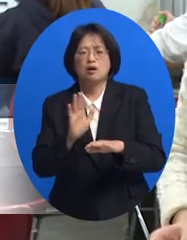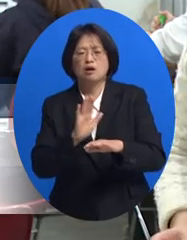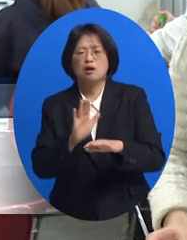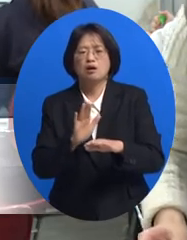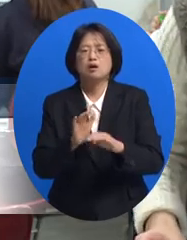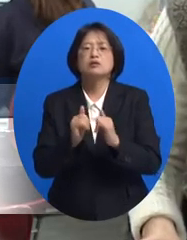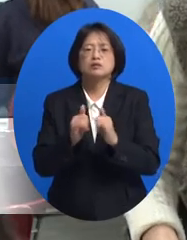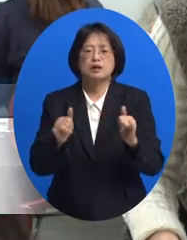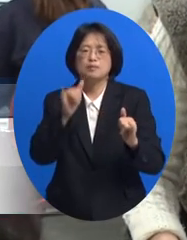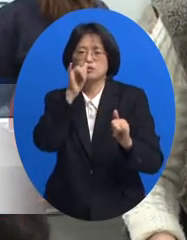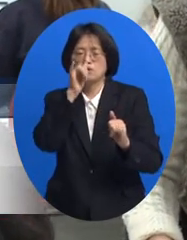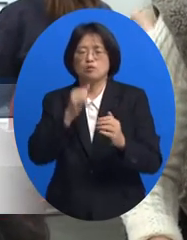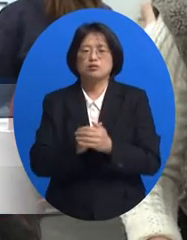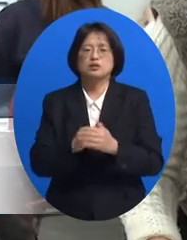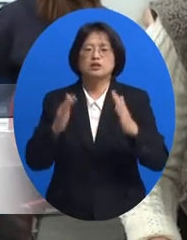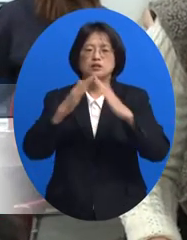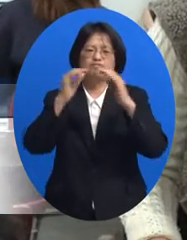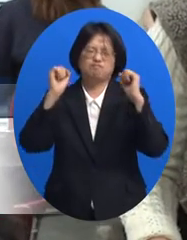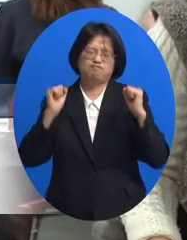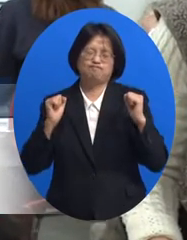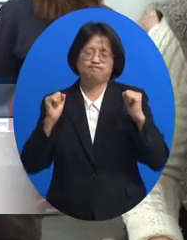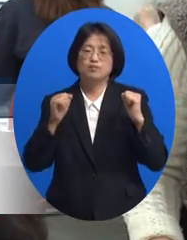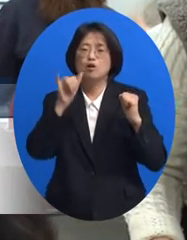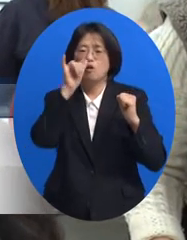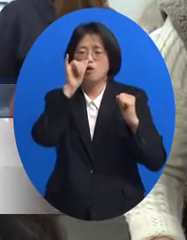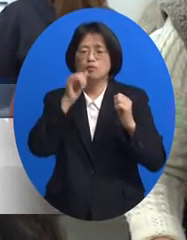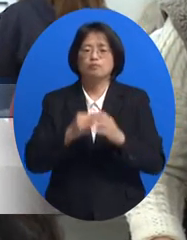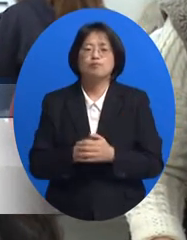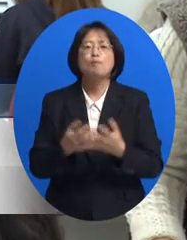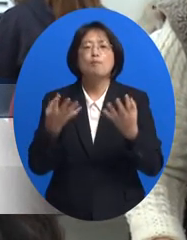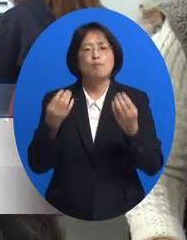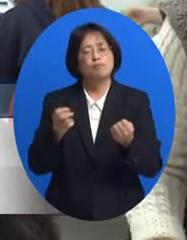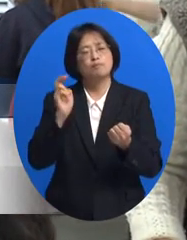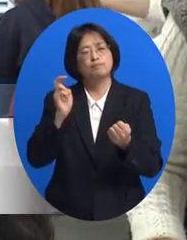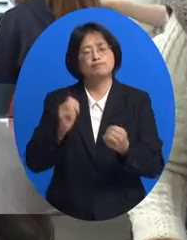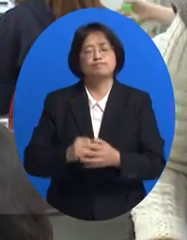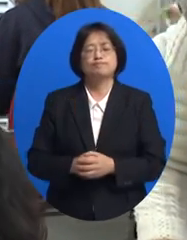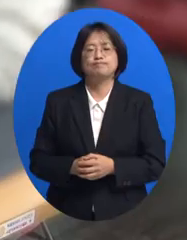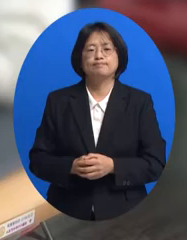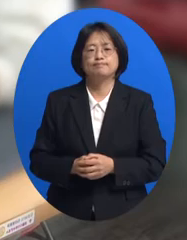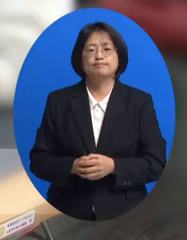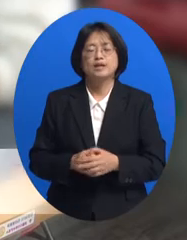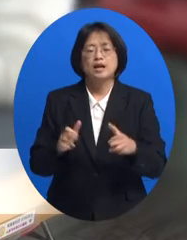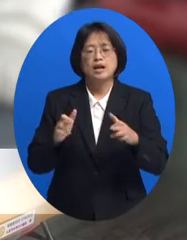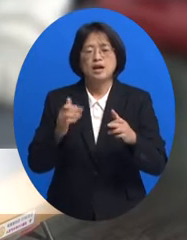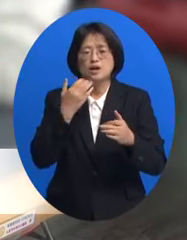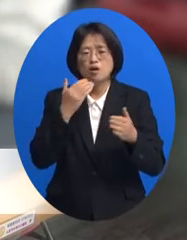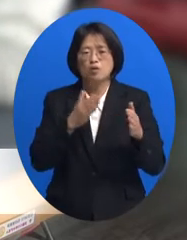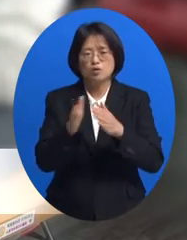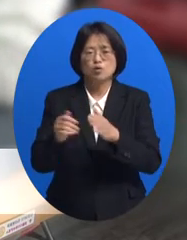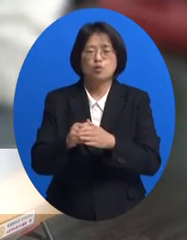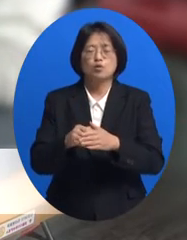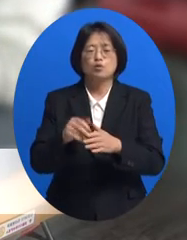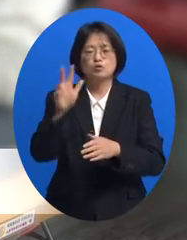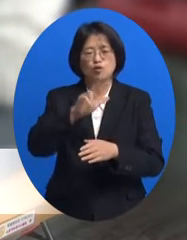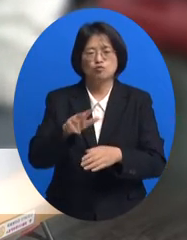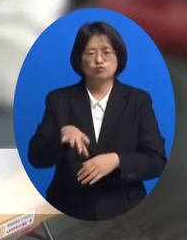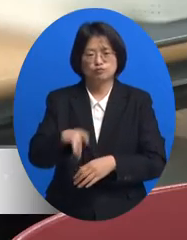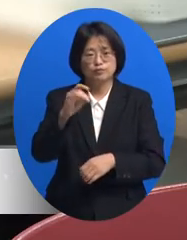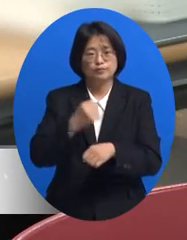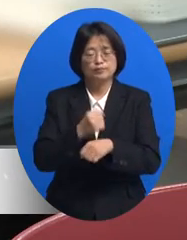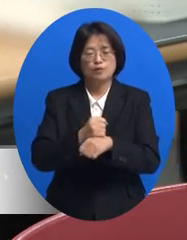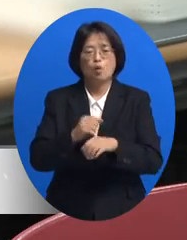깊이하는 친구들이 어 집에서 있는 친구들도 사실은 많은 거 같아요 경기도가 전국 광역 지자체 중